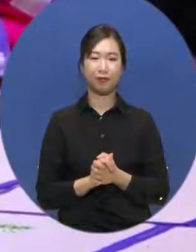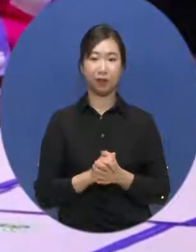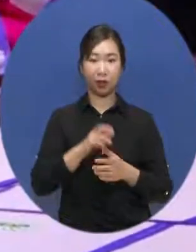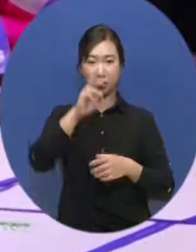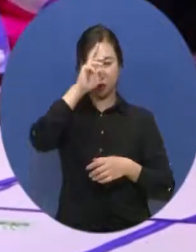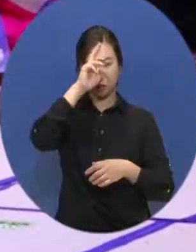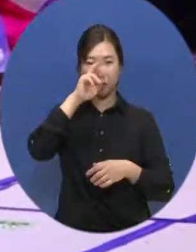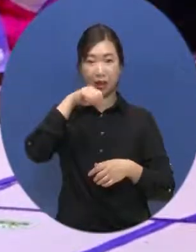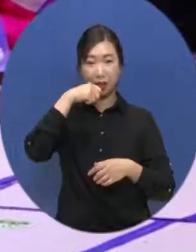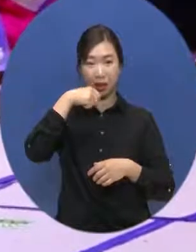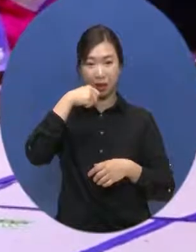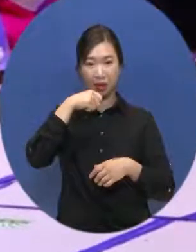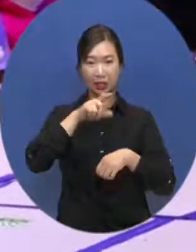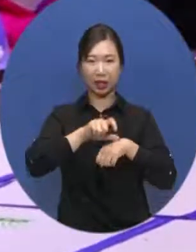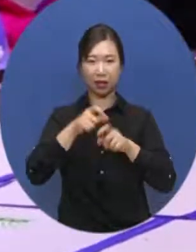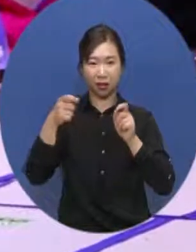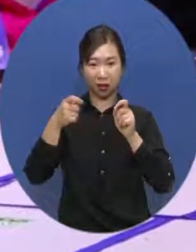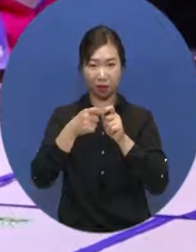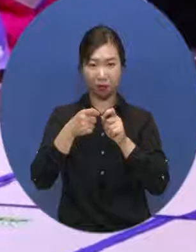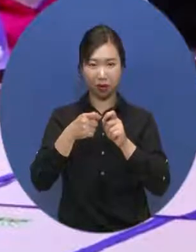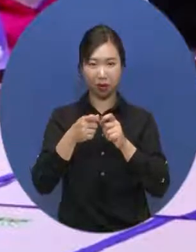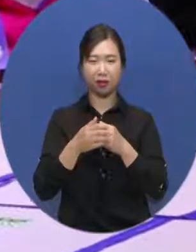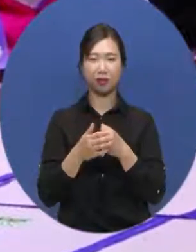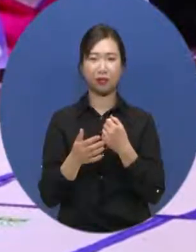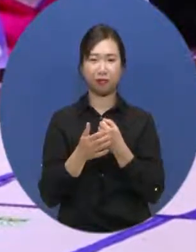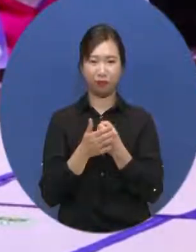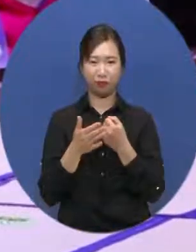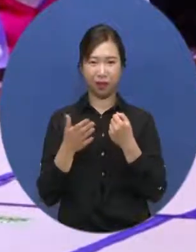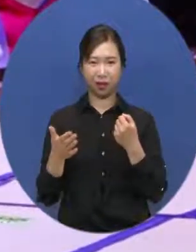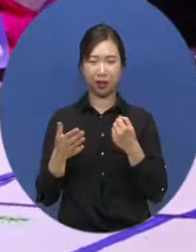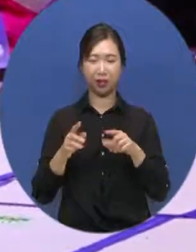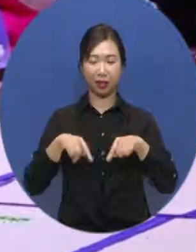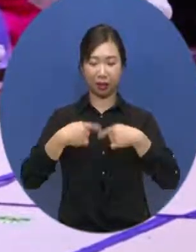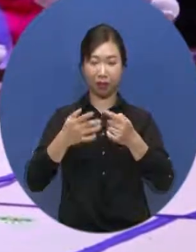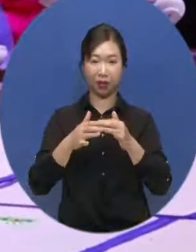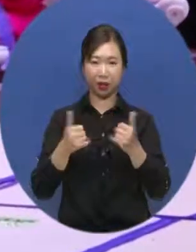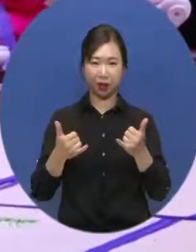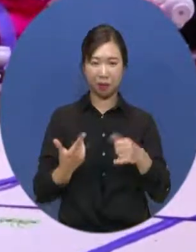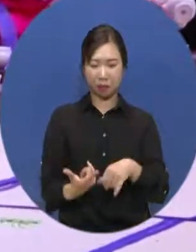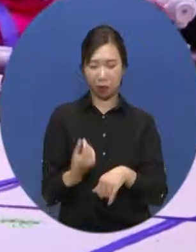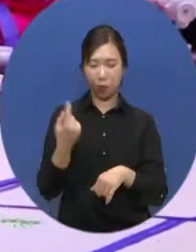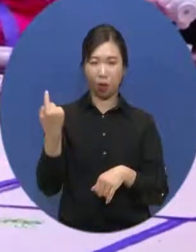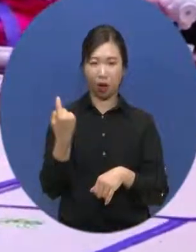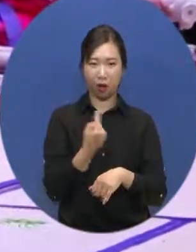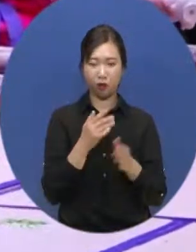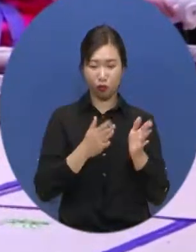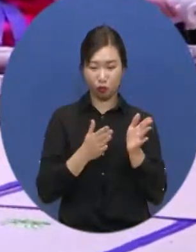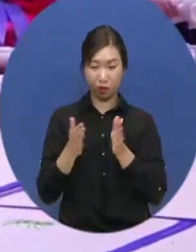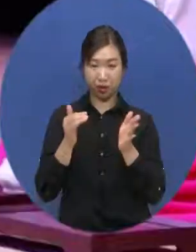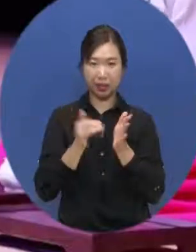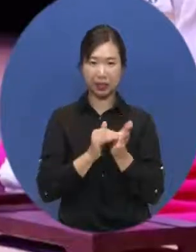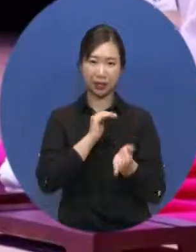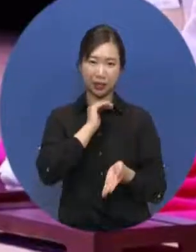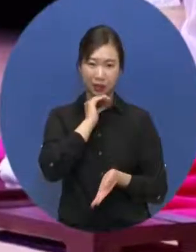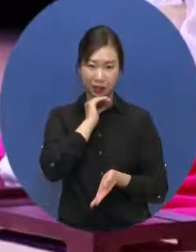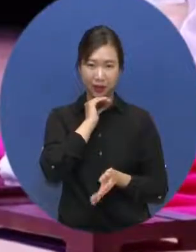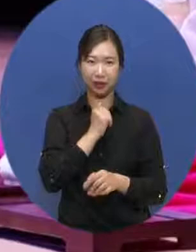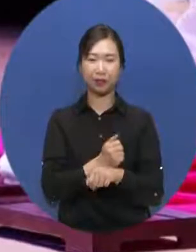중등부 개인전 참가자들 친구들이 일찍부터 와서 준비를 하고 기다리고 있었어요.